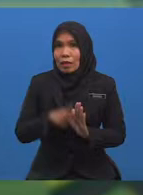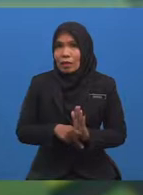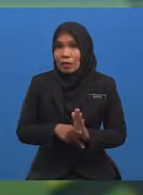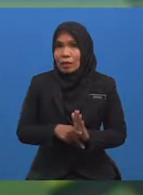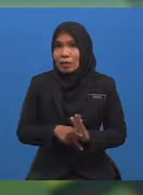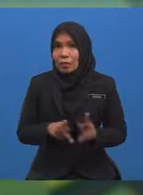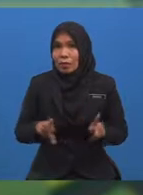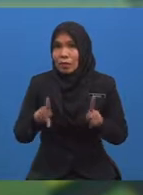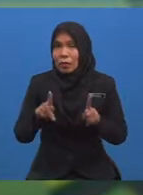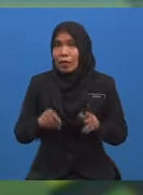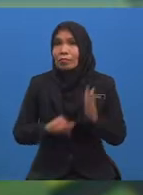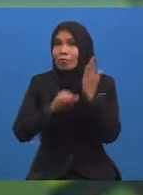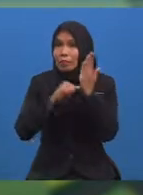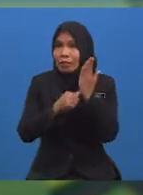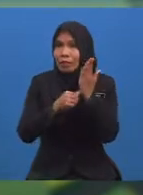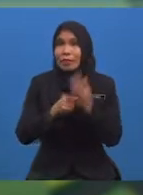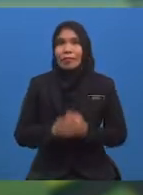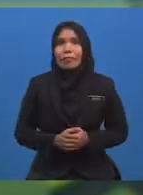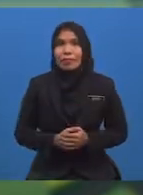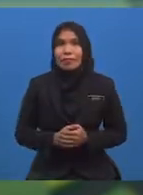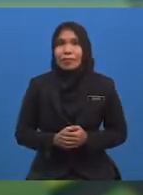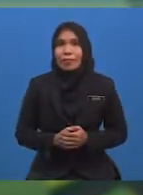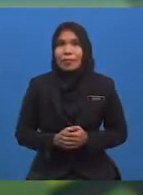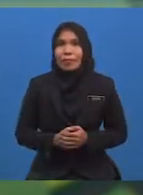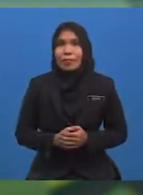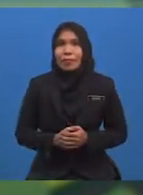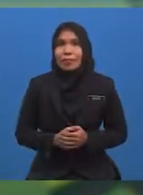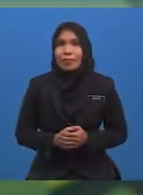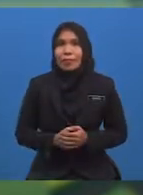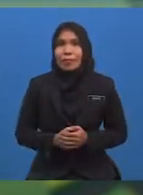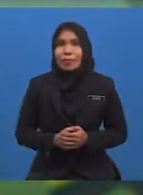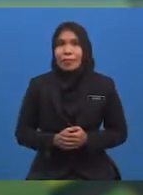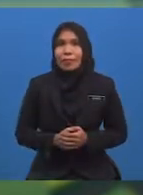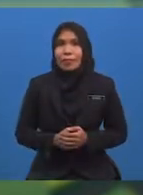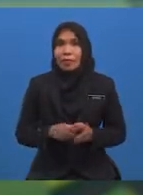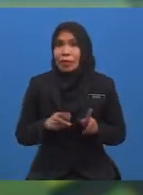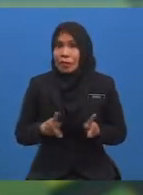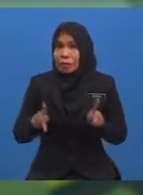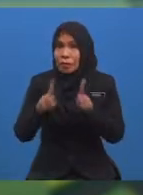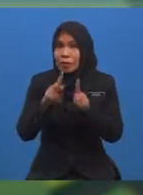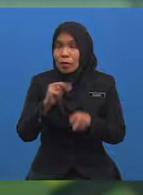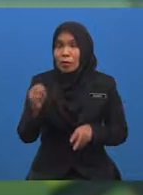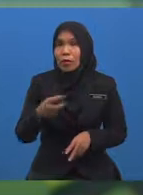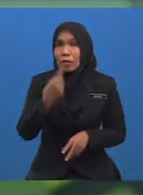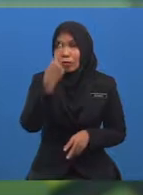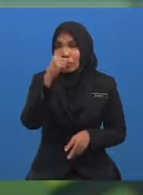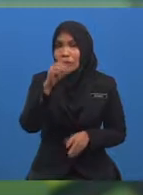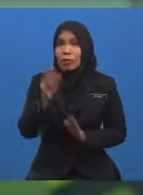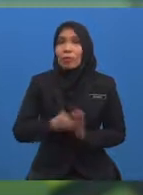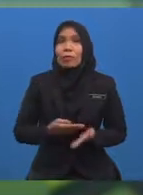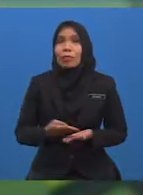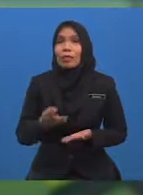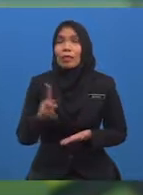membesar. Keperluan asas yang cikgu maksudkan ialah keperluan untuk